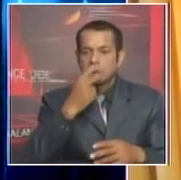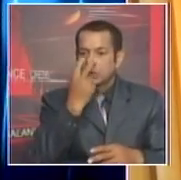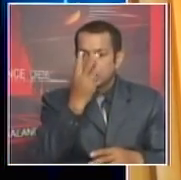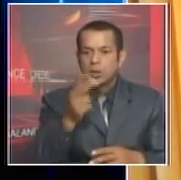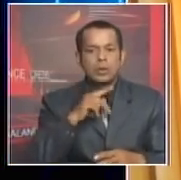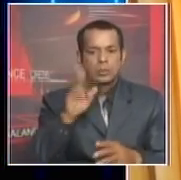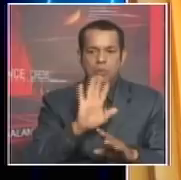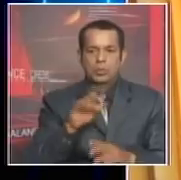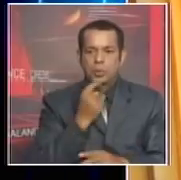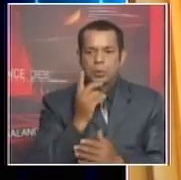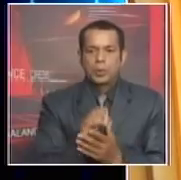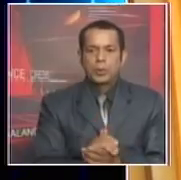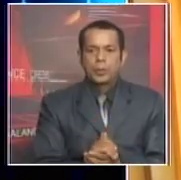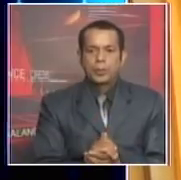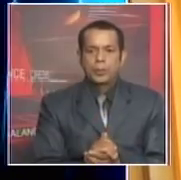भएको छ।